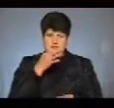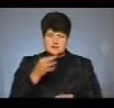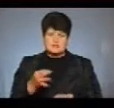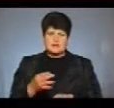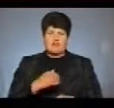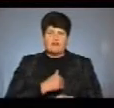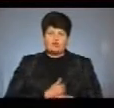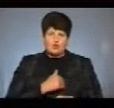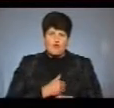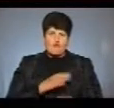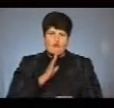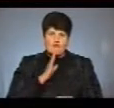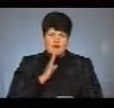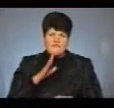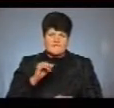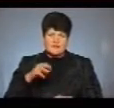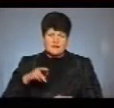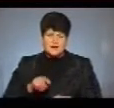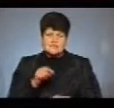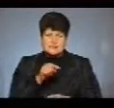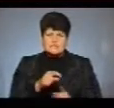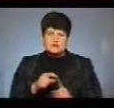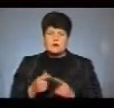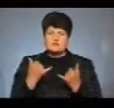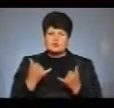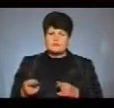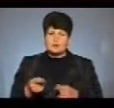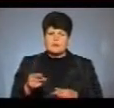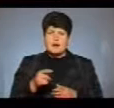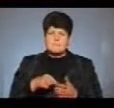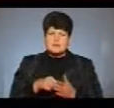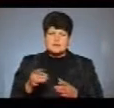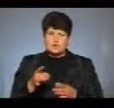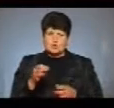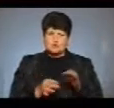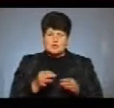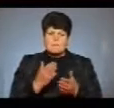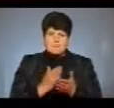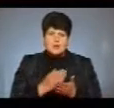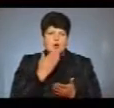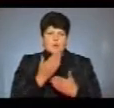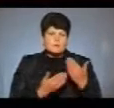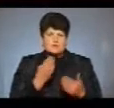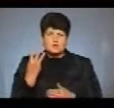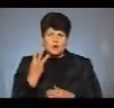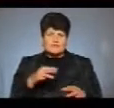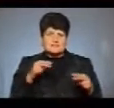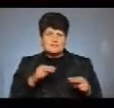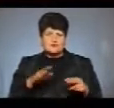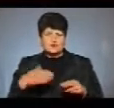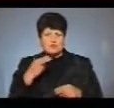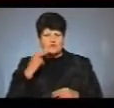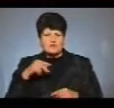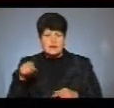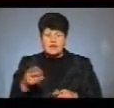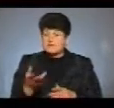Віталія Наталія Ващенко. За її словами, сьогодні у Тернопільському міськрайонному суді мали допитати трьох свідків зі сторони обвинувачення, але вони